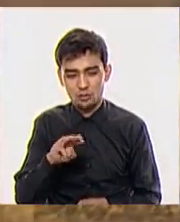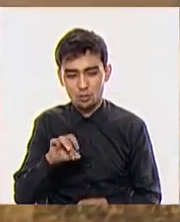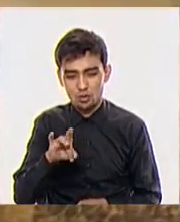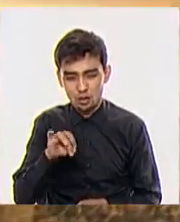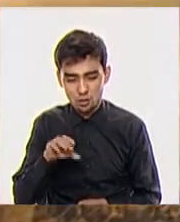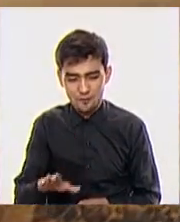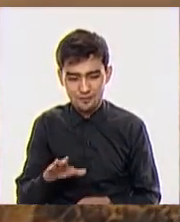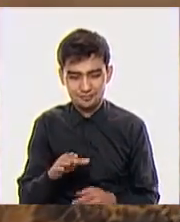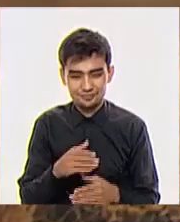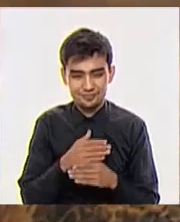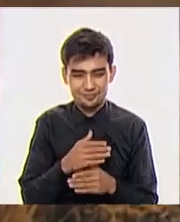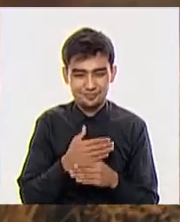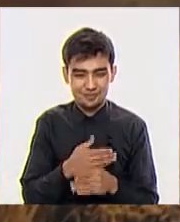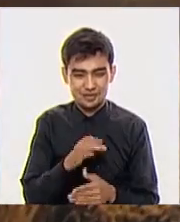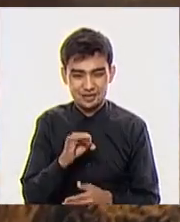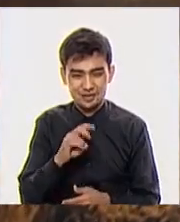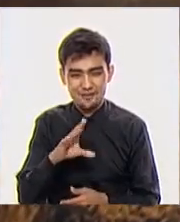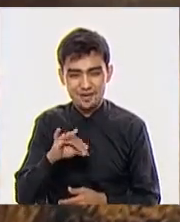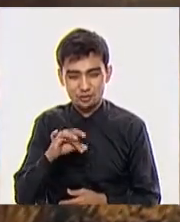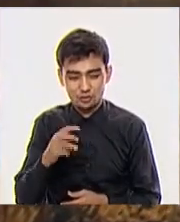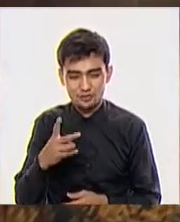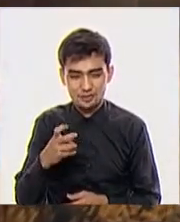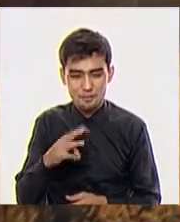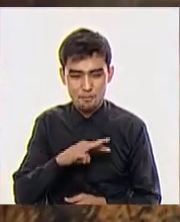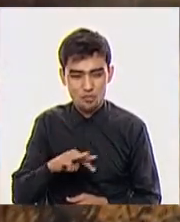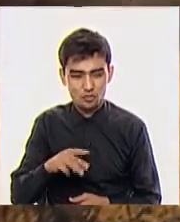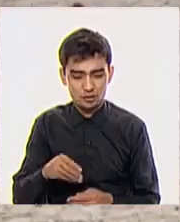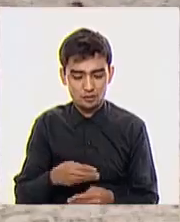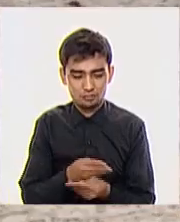теңге көмек берді. Бұл қаржыға жем-шөп алынады.